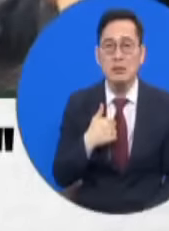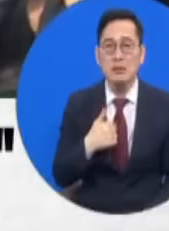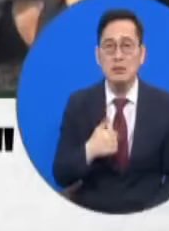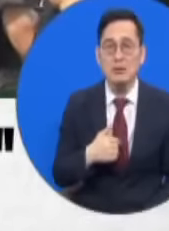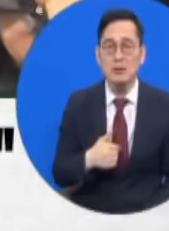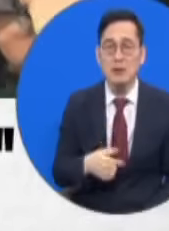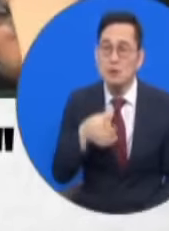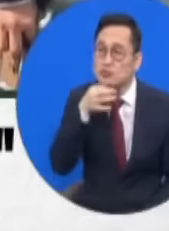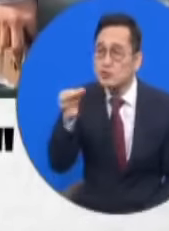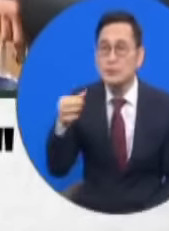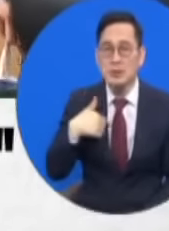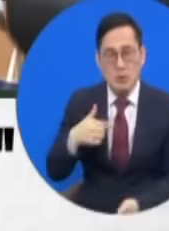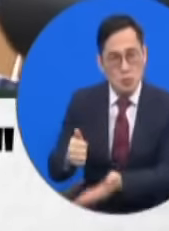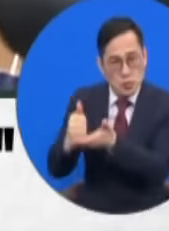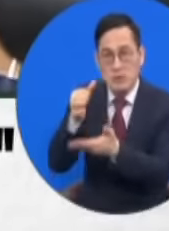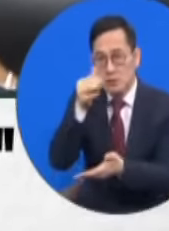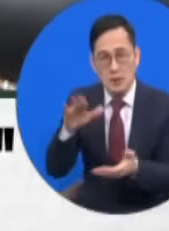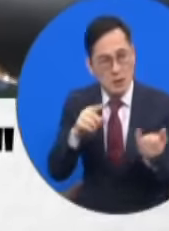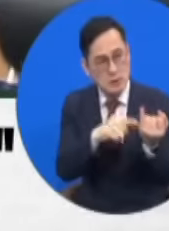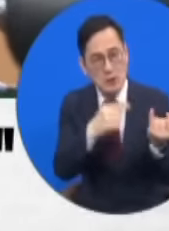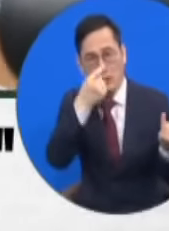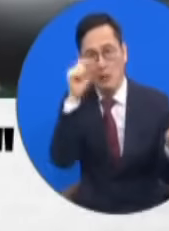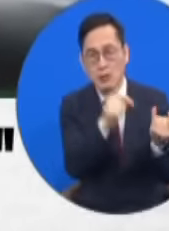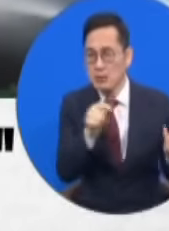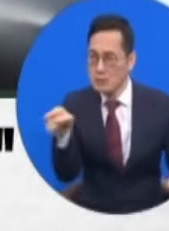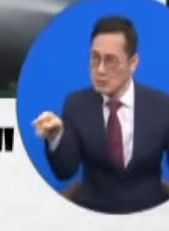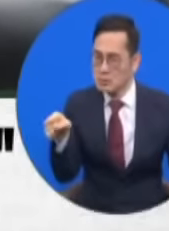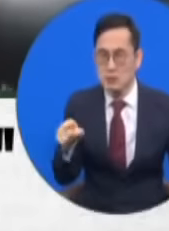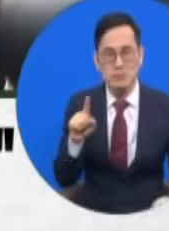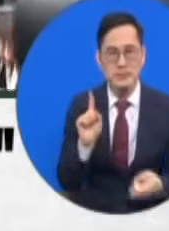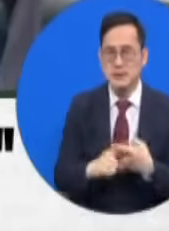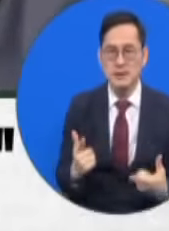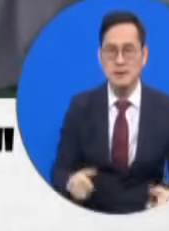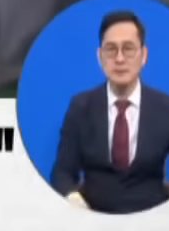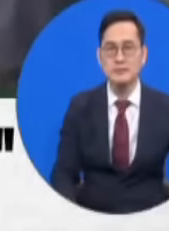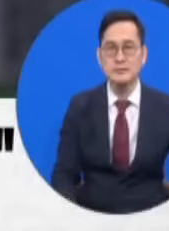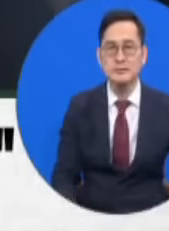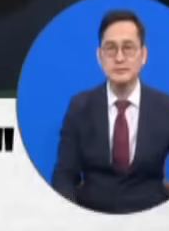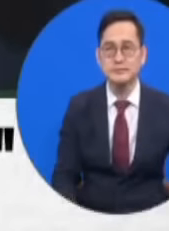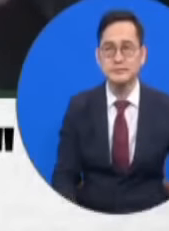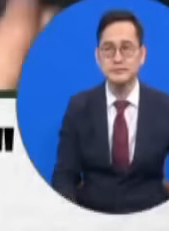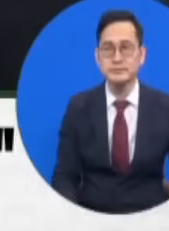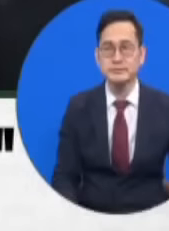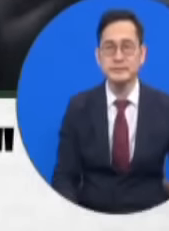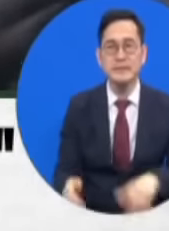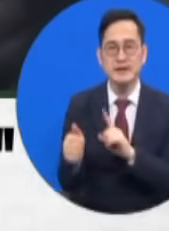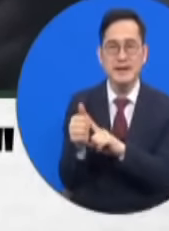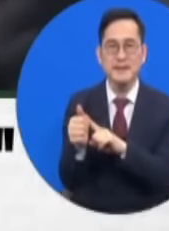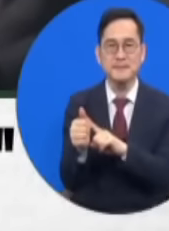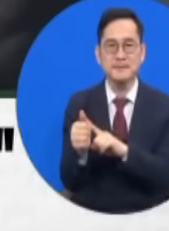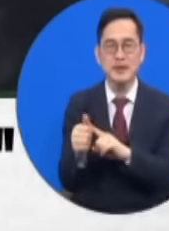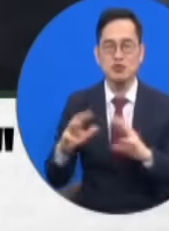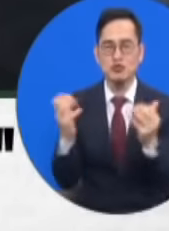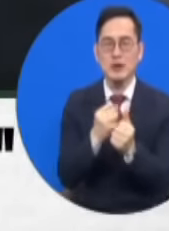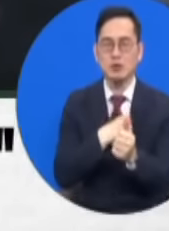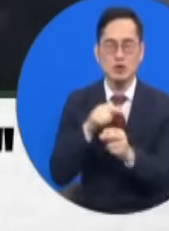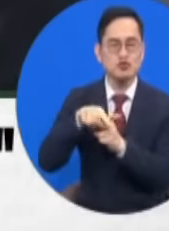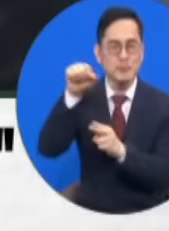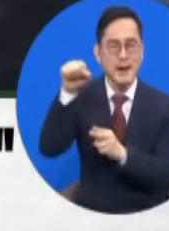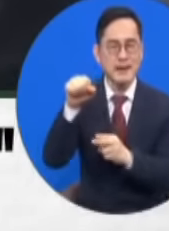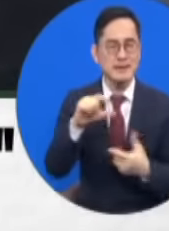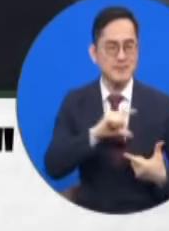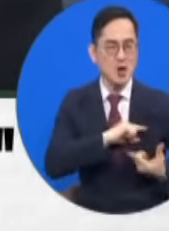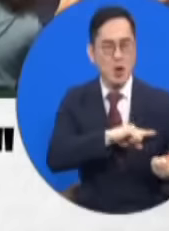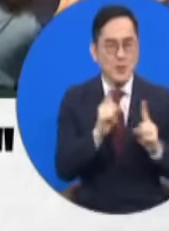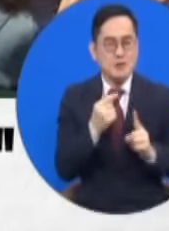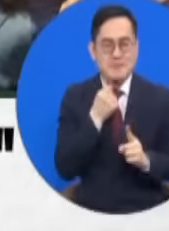그 인식에 문제가 있다는 말씀을 좀 드리고 싶고 비법률적 방식으로 명예 회복을 하겠다고 선언하고 지금 뛰고 있는 것